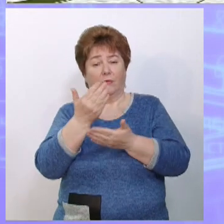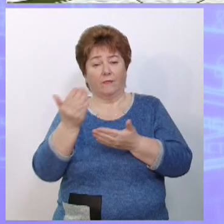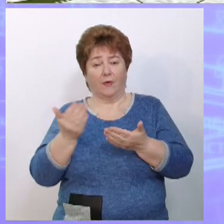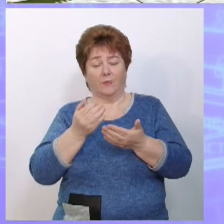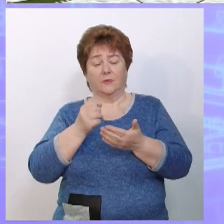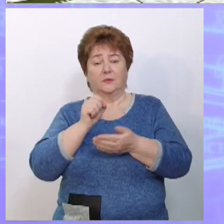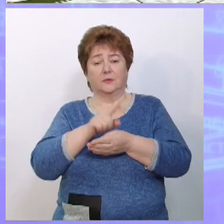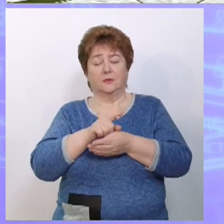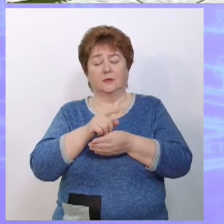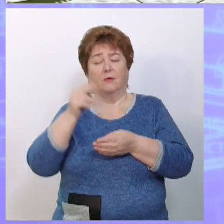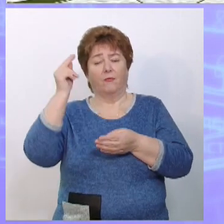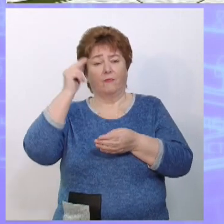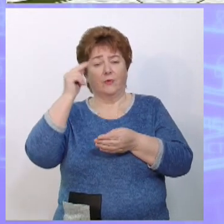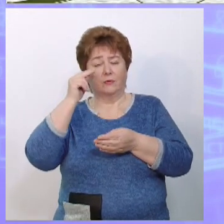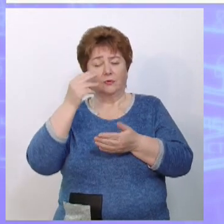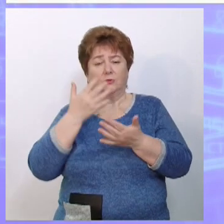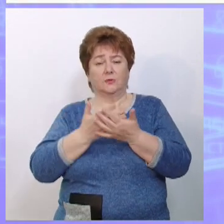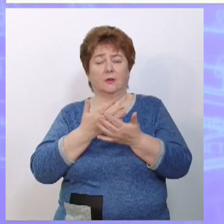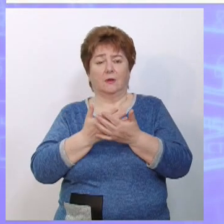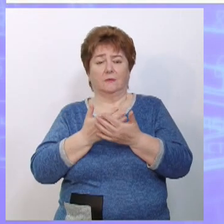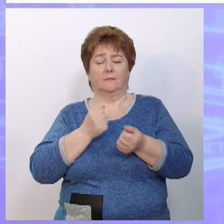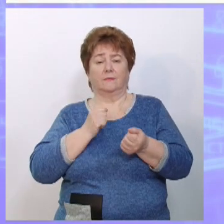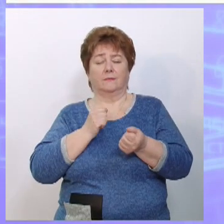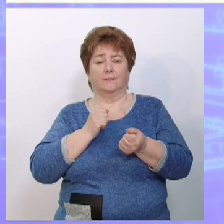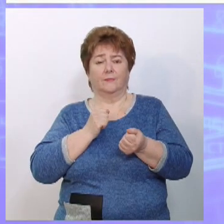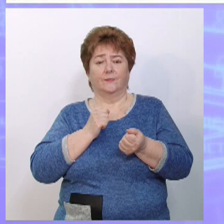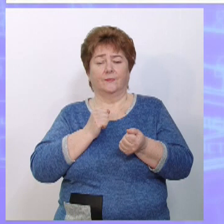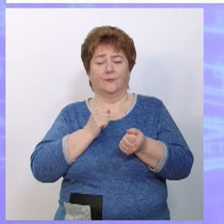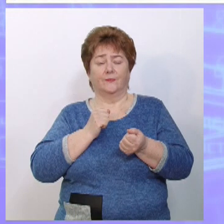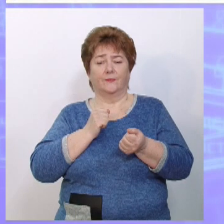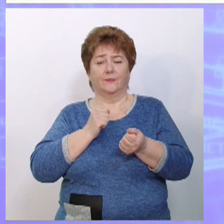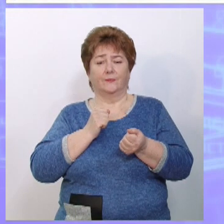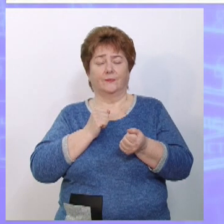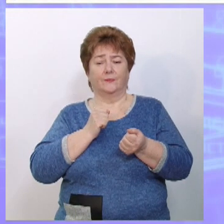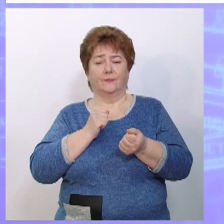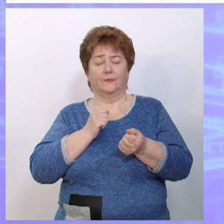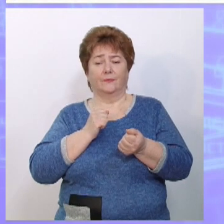задание выучить данные примеры.